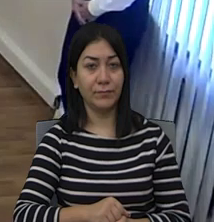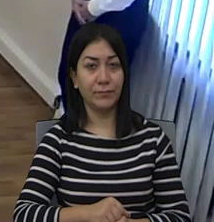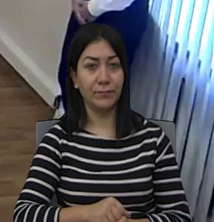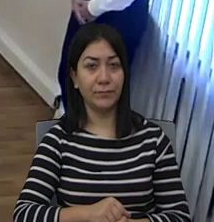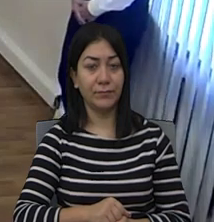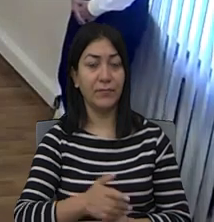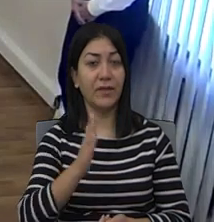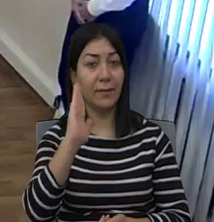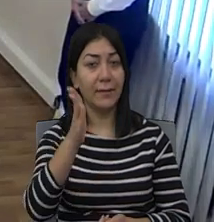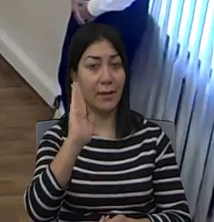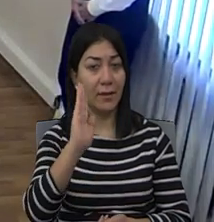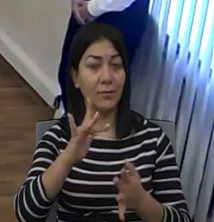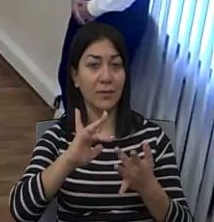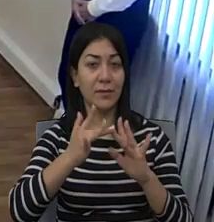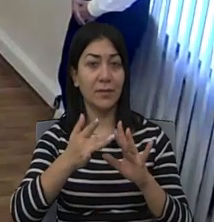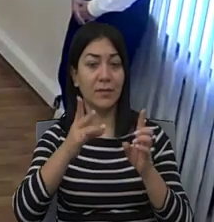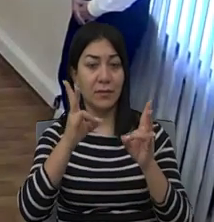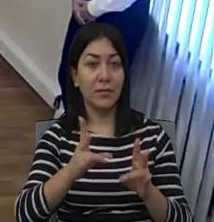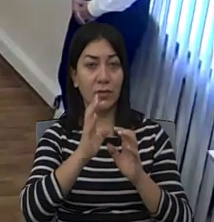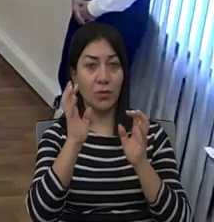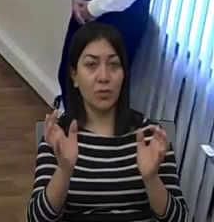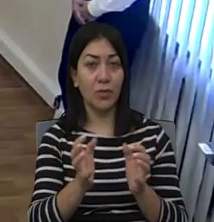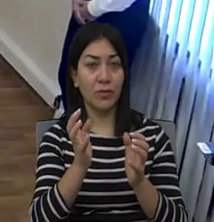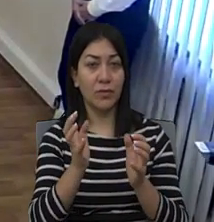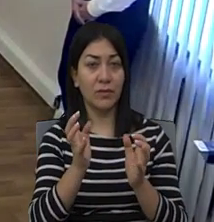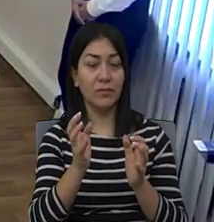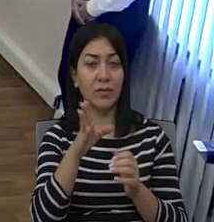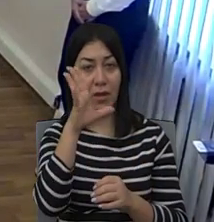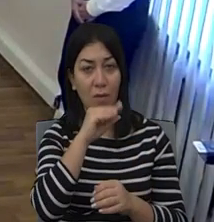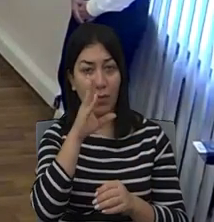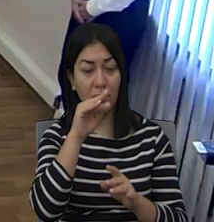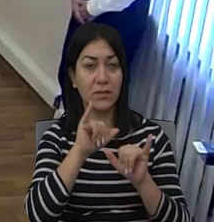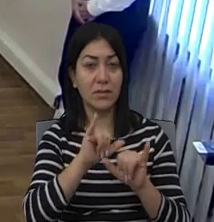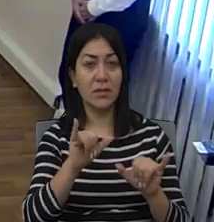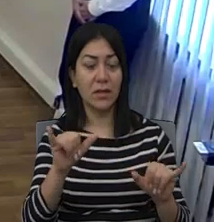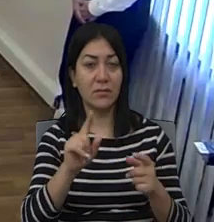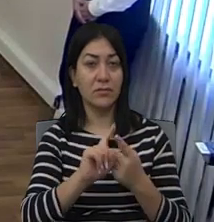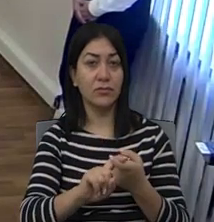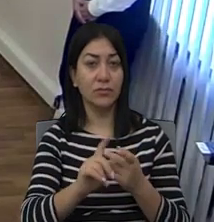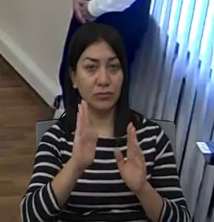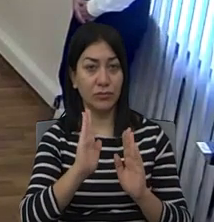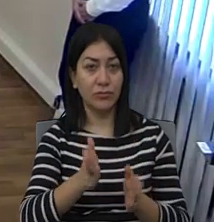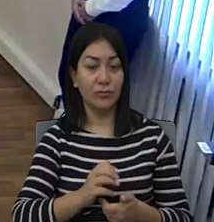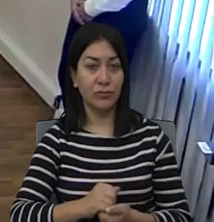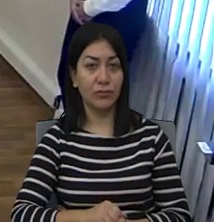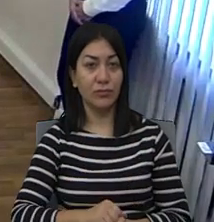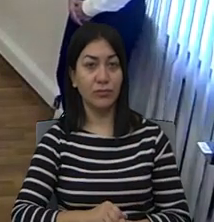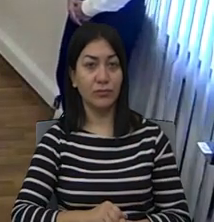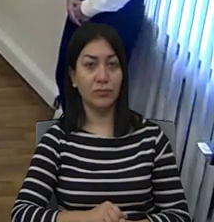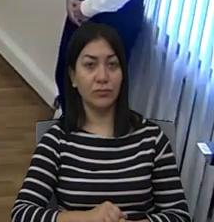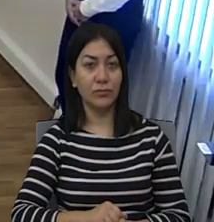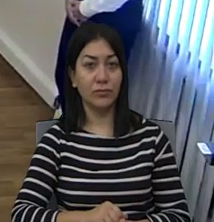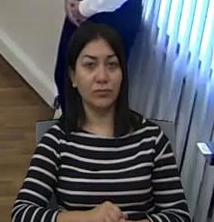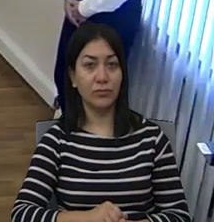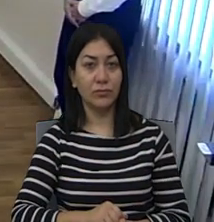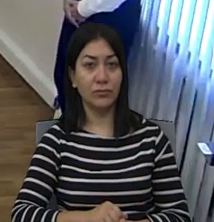նաև հետագայում ուրեմն կիբերանվտանգության ոլորտում կարողությունների զարգացմանը. As the experience has shown,